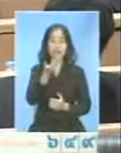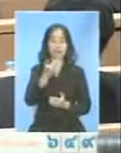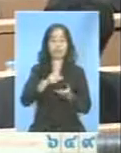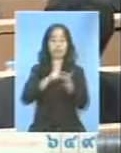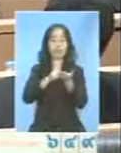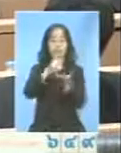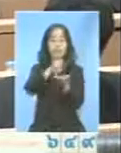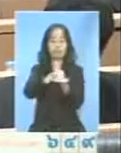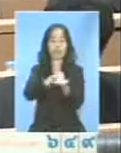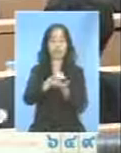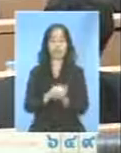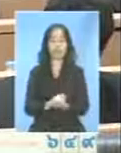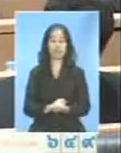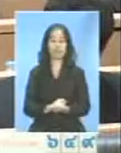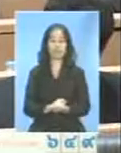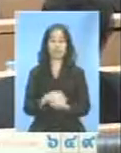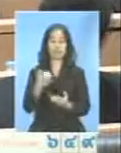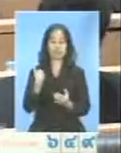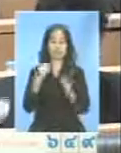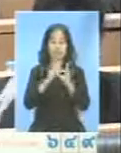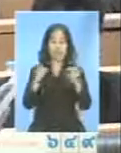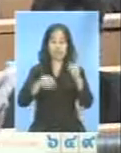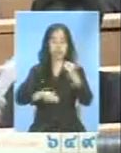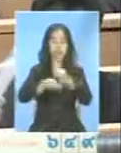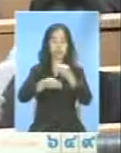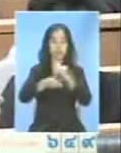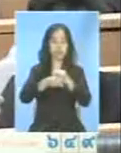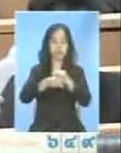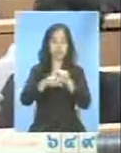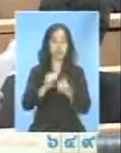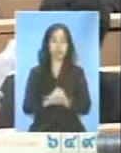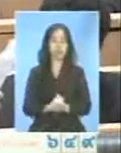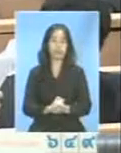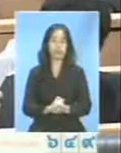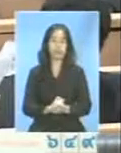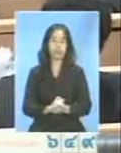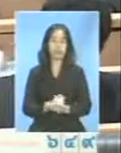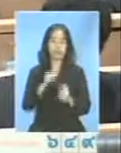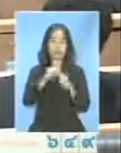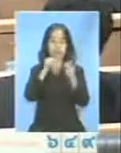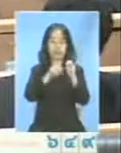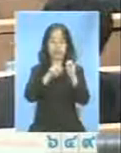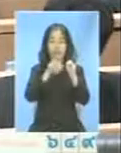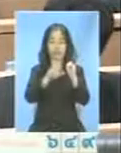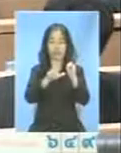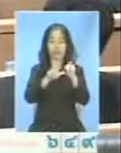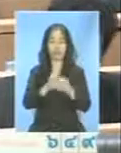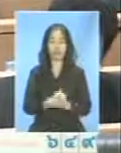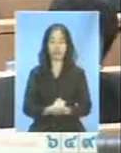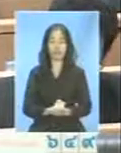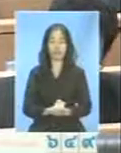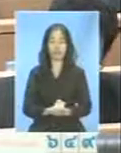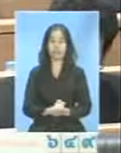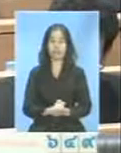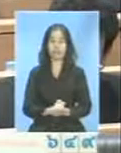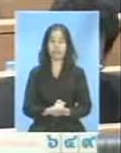วัตรนะฮะที่ให้สัมภาษณ์เกี่ยวกับการทำธุรกิจการลงทุนผ่านสถานีโทรทัศน์ไวทีวีนะครับ